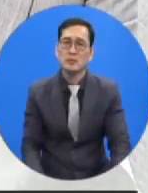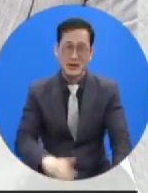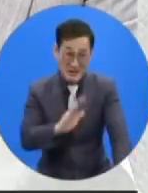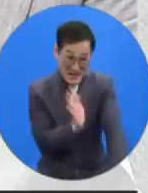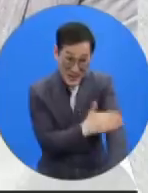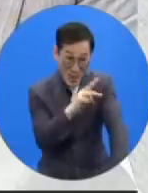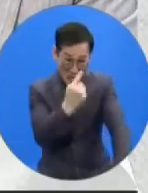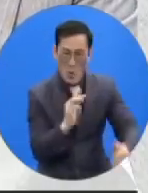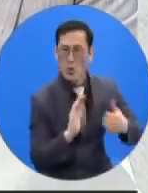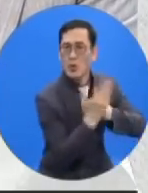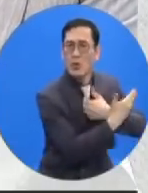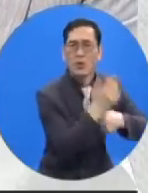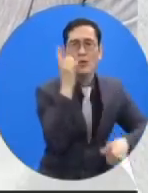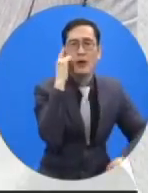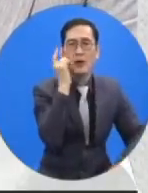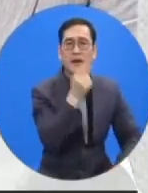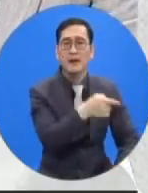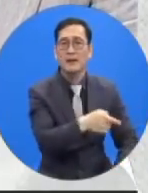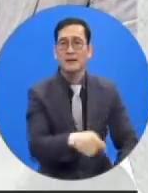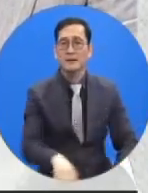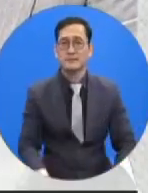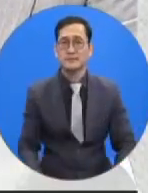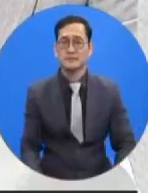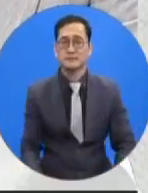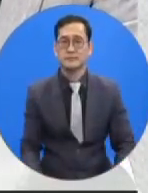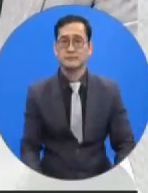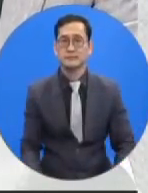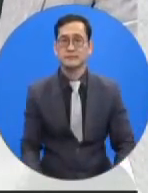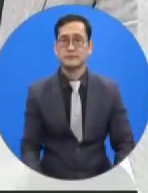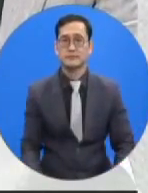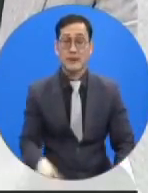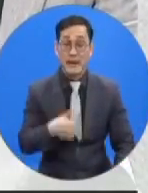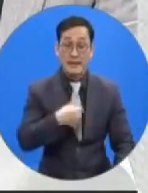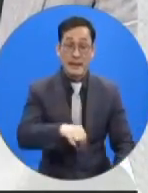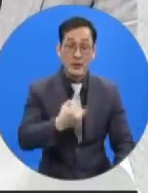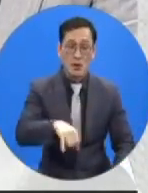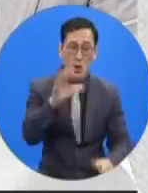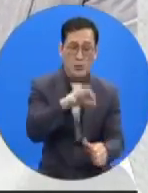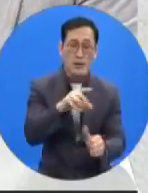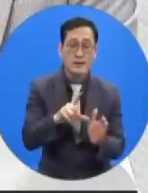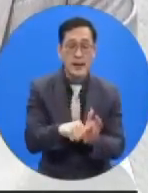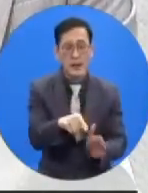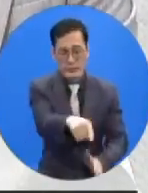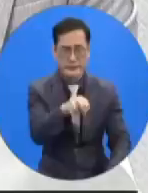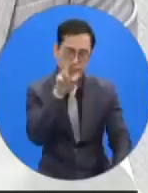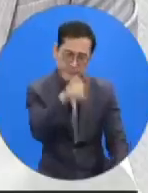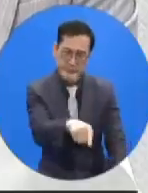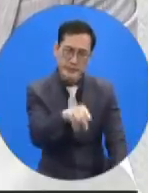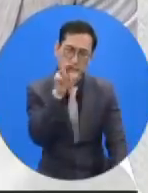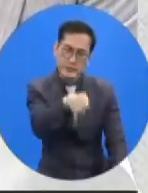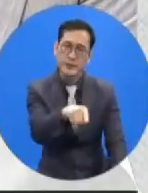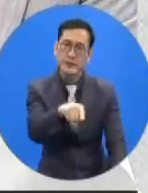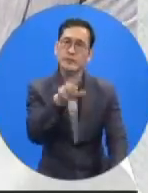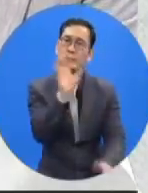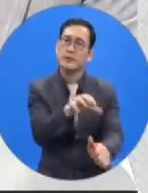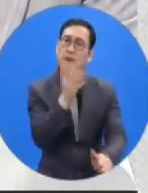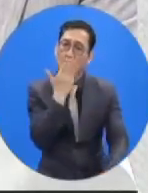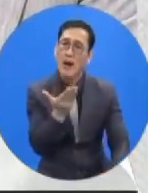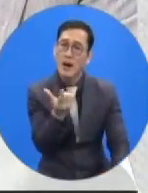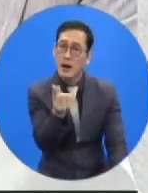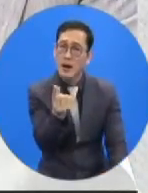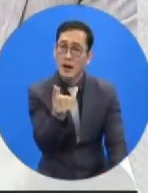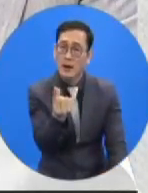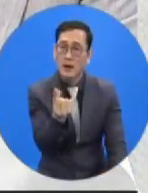뭐 판사가 아니지만 우리 아이들 혼낼 때 너는 잘못된 거야라고 얘기를 할 수는 있잖아요. 그렇기